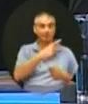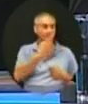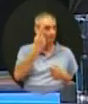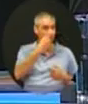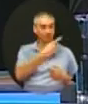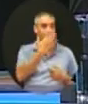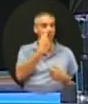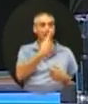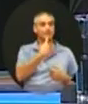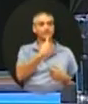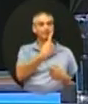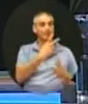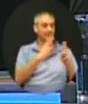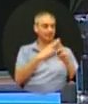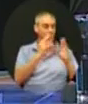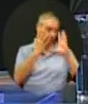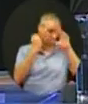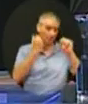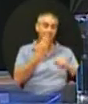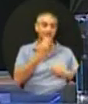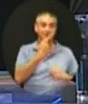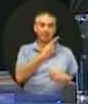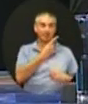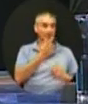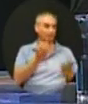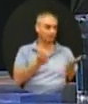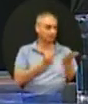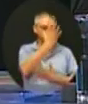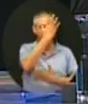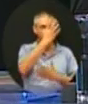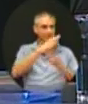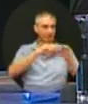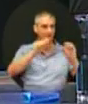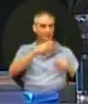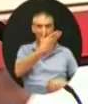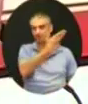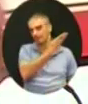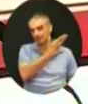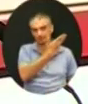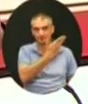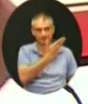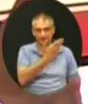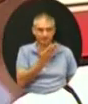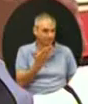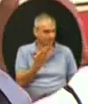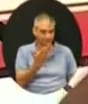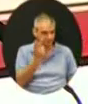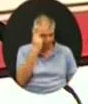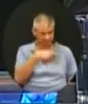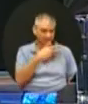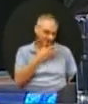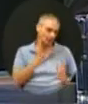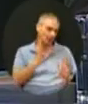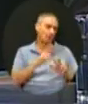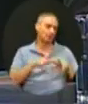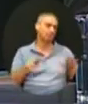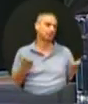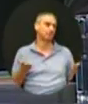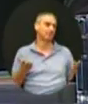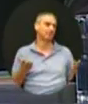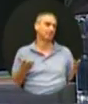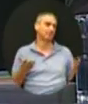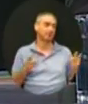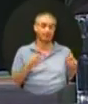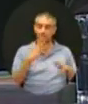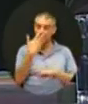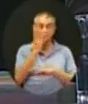לי עיז פומבי להיפגש עם השגריר הישראלי העיפו אותו מהפרלמנט על זה אז צריך להבין זאת המציאות אם באותם